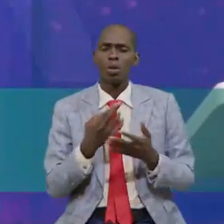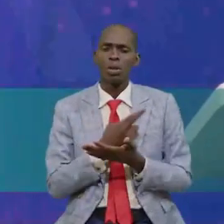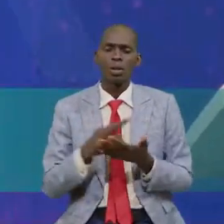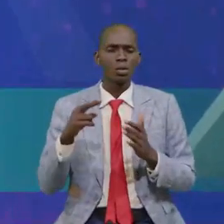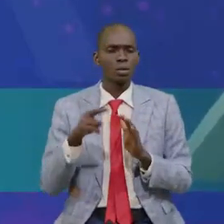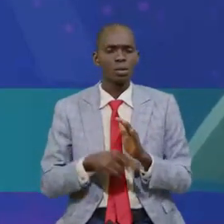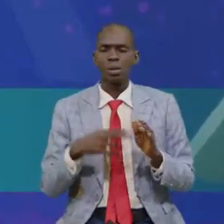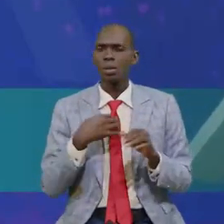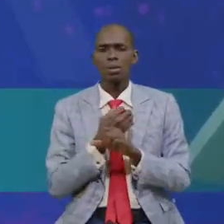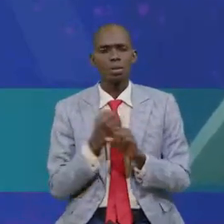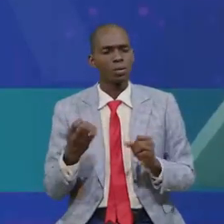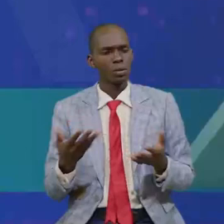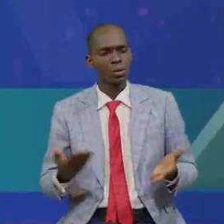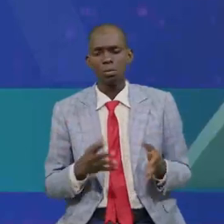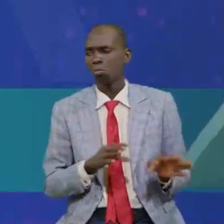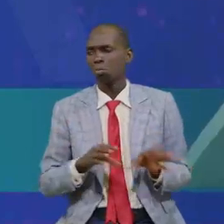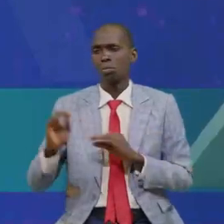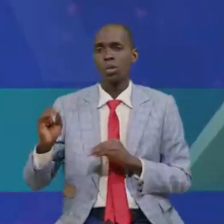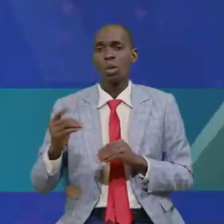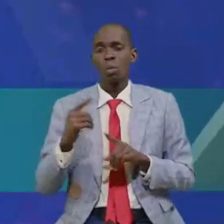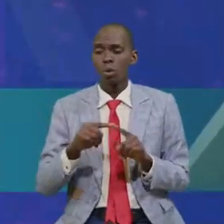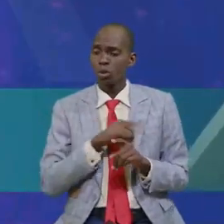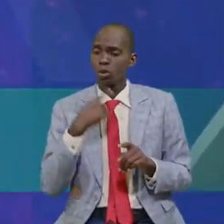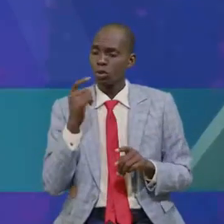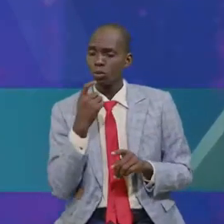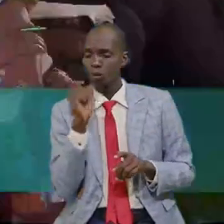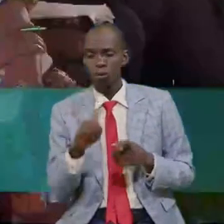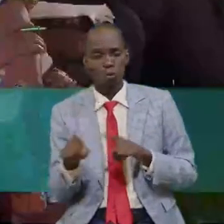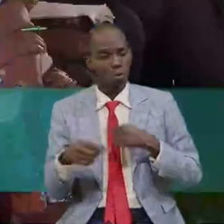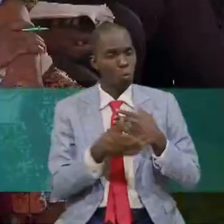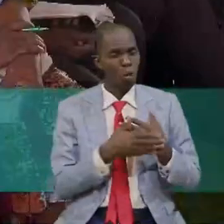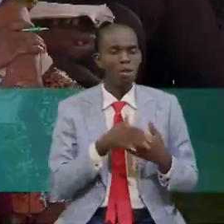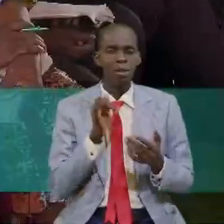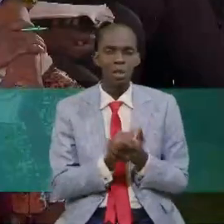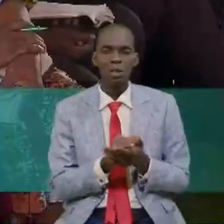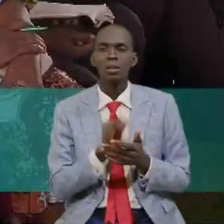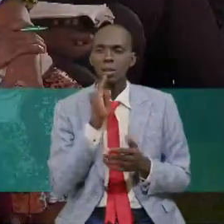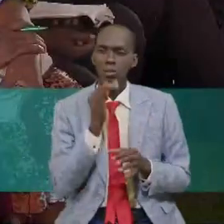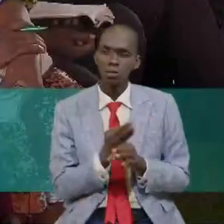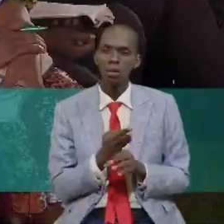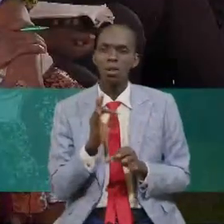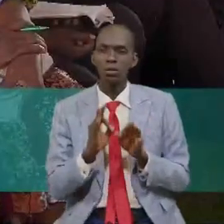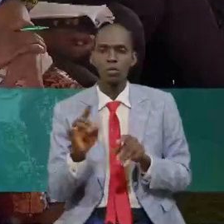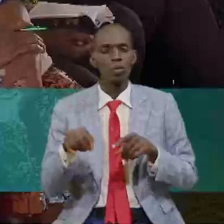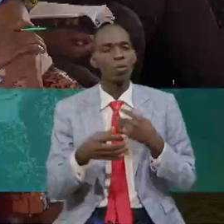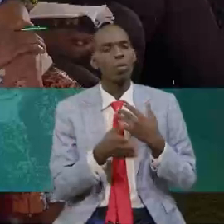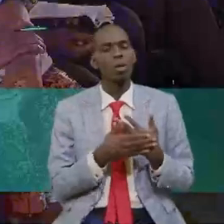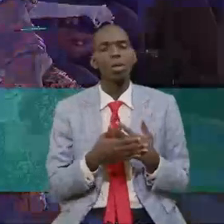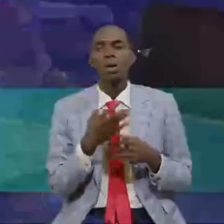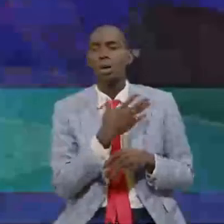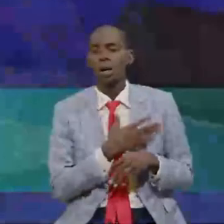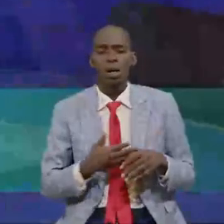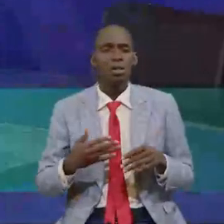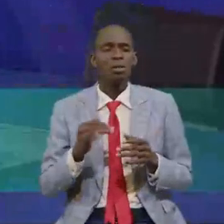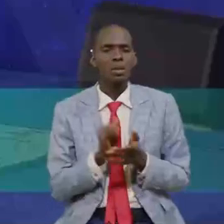Et le Seigneur dit, retourne encore. Et tu retournes. Ça, c'est la foi. Maintenant, finalement, avec